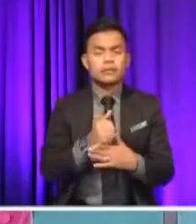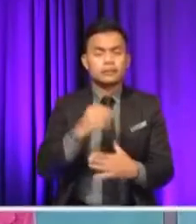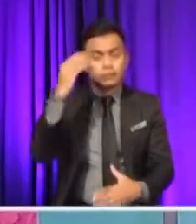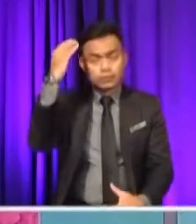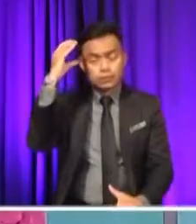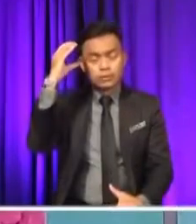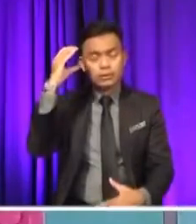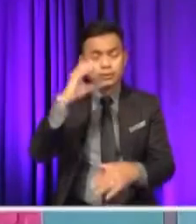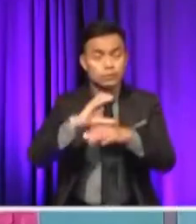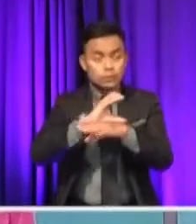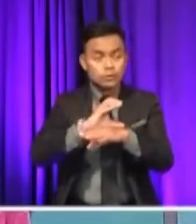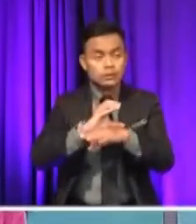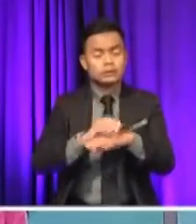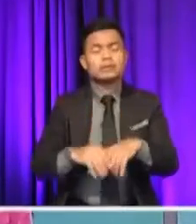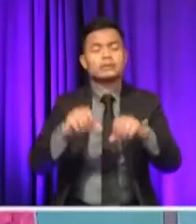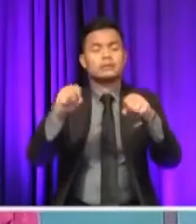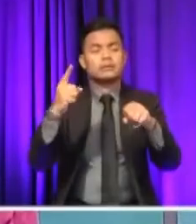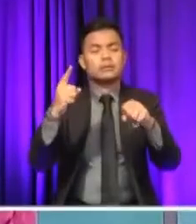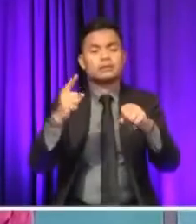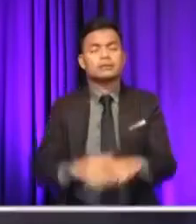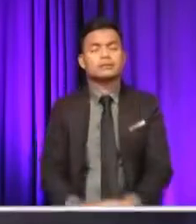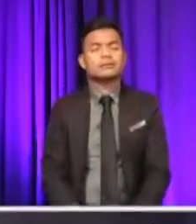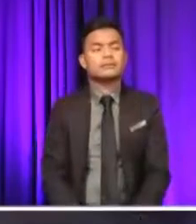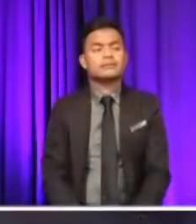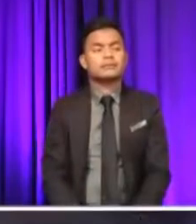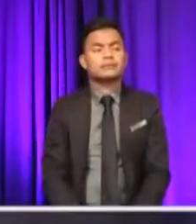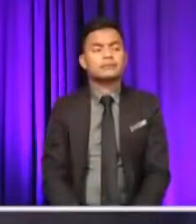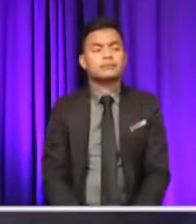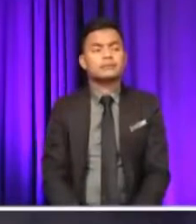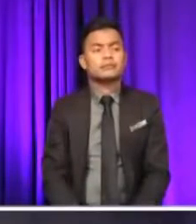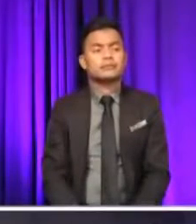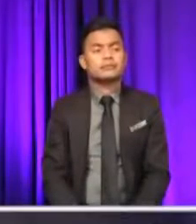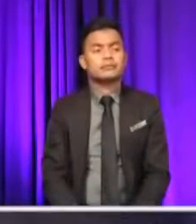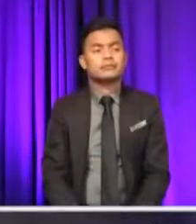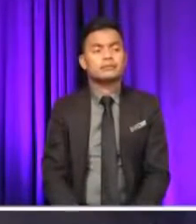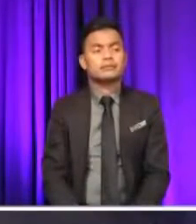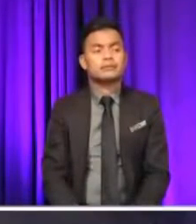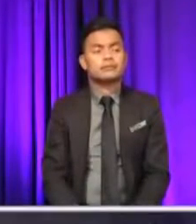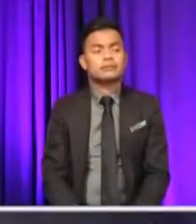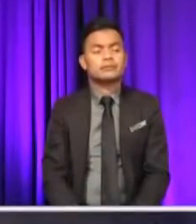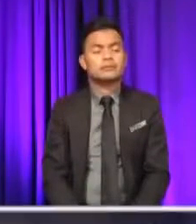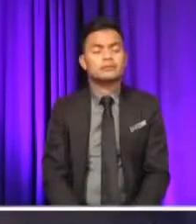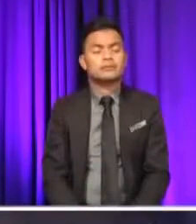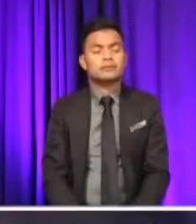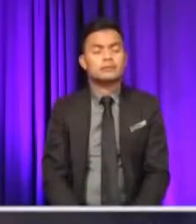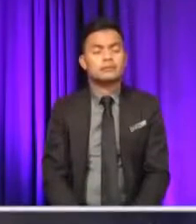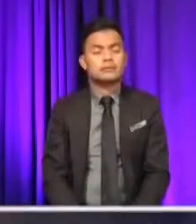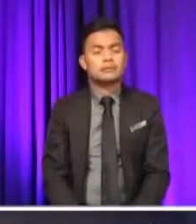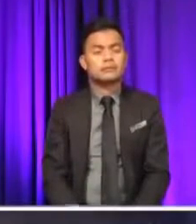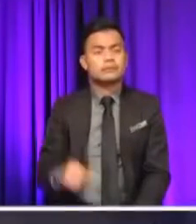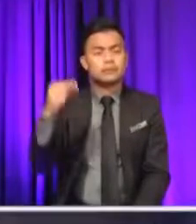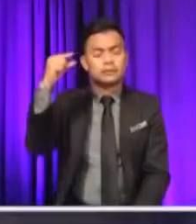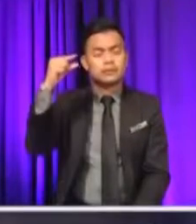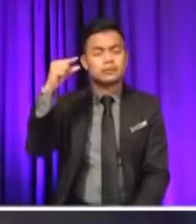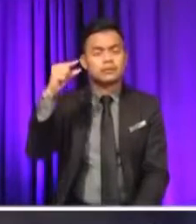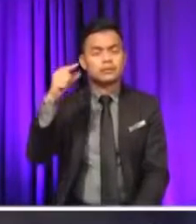boleh. Okey, tak sama kisah. jugalah dengan wayar hijau, cikgu ya. Ya, Ataupun betul. kita tulis dengan wayar hijau jalur kuning. Ya, betul. Baik